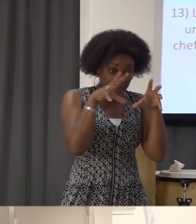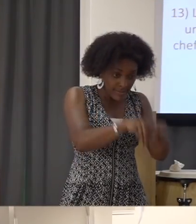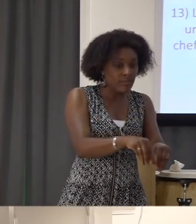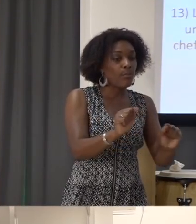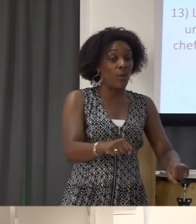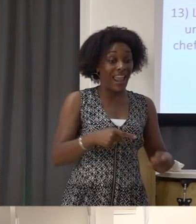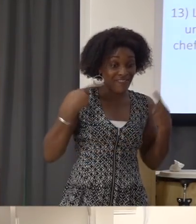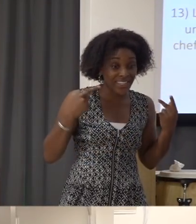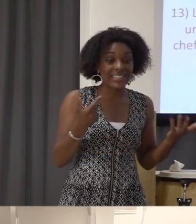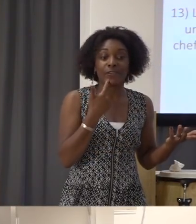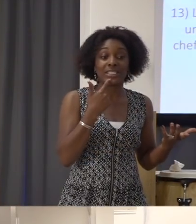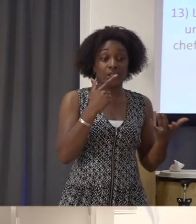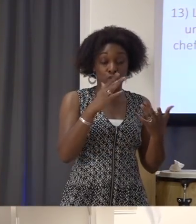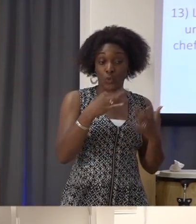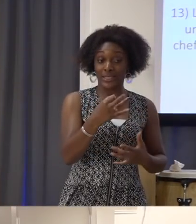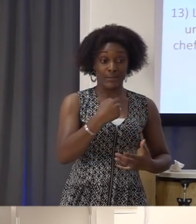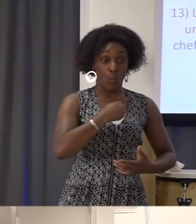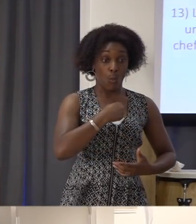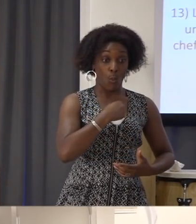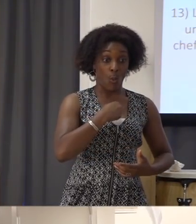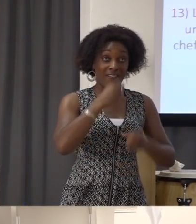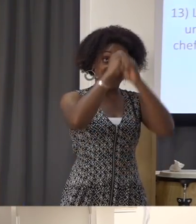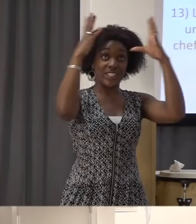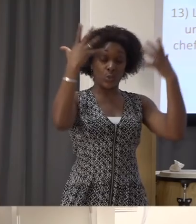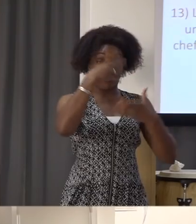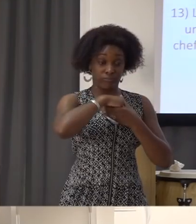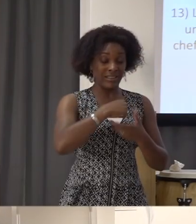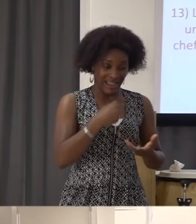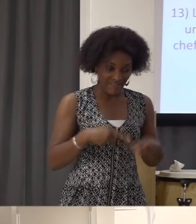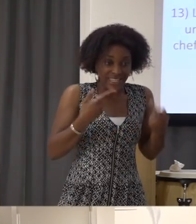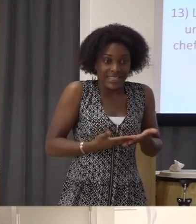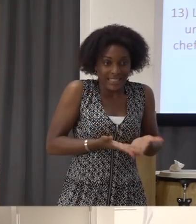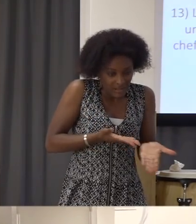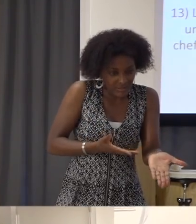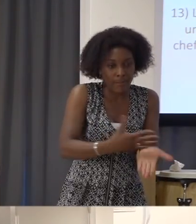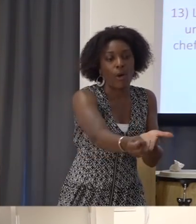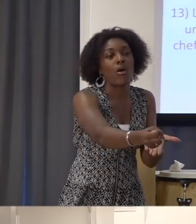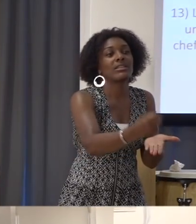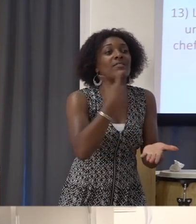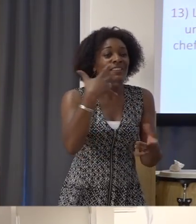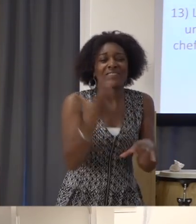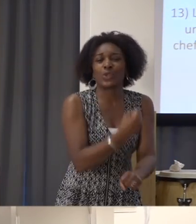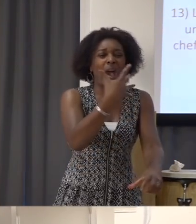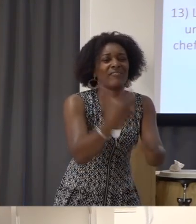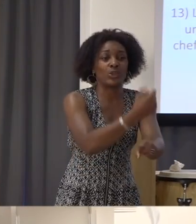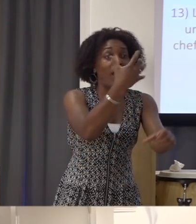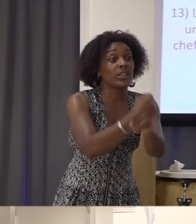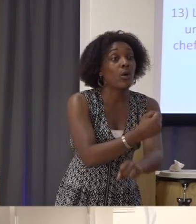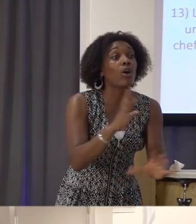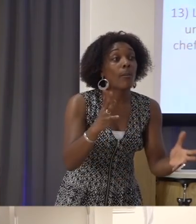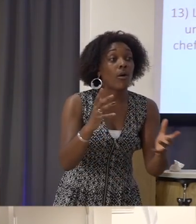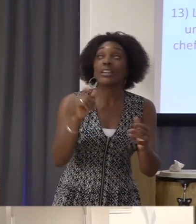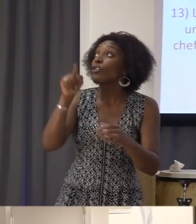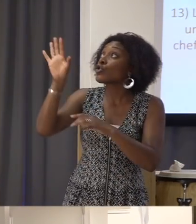Choisissez la vie, c'est choisir la vision de Dieu. Avoir une vie victorieuse, c'est d'avoir choisi